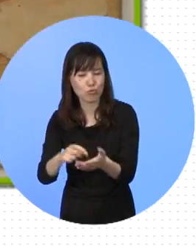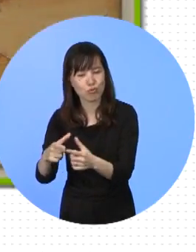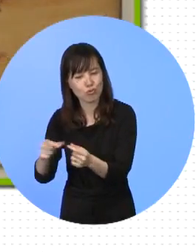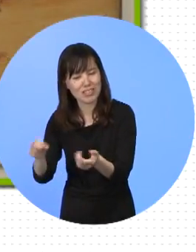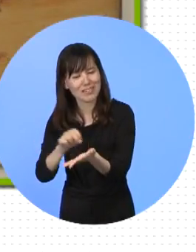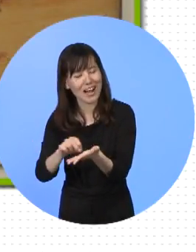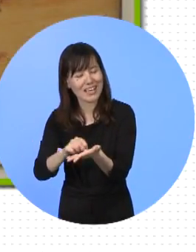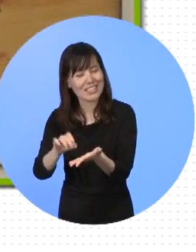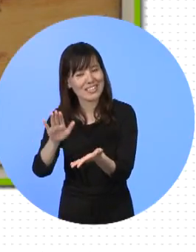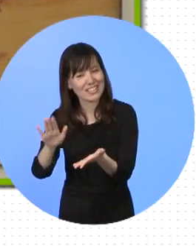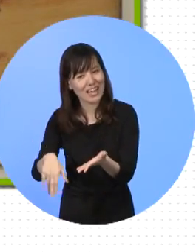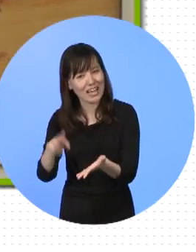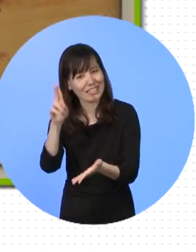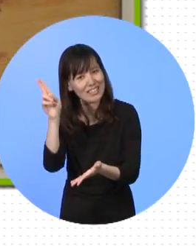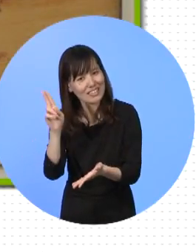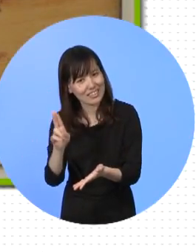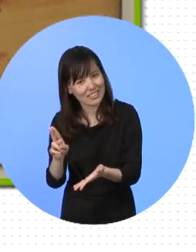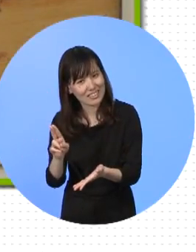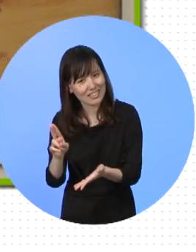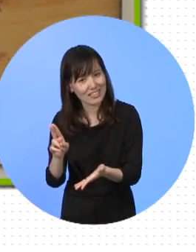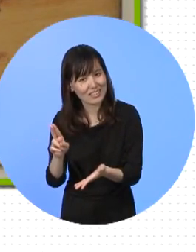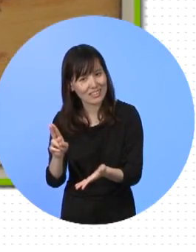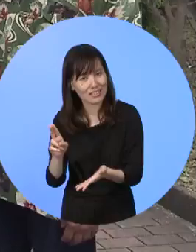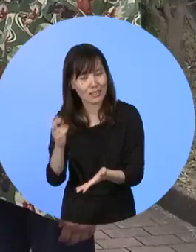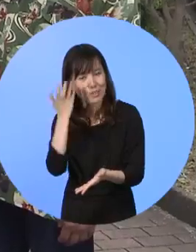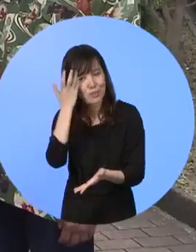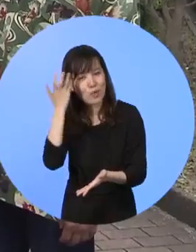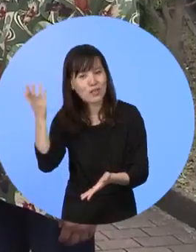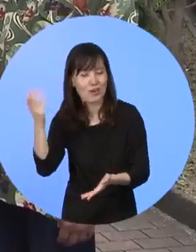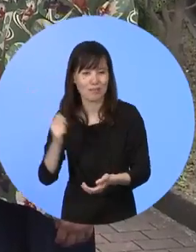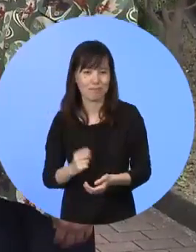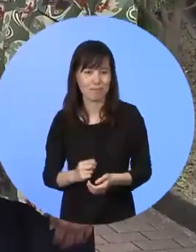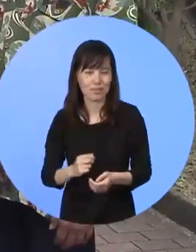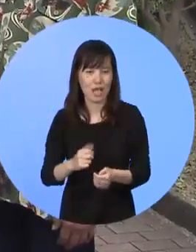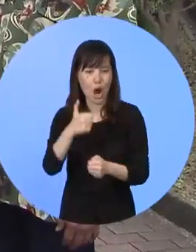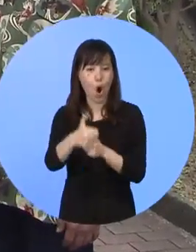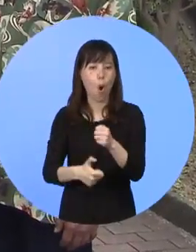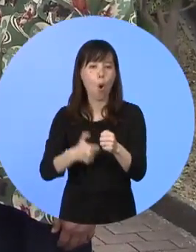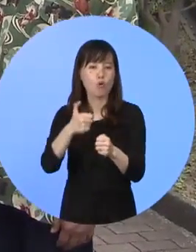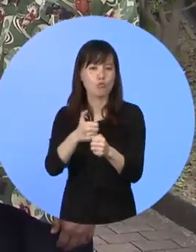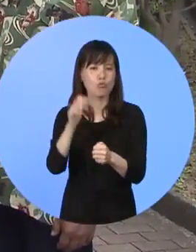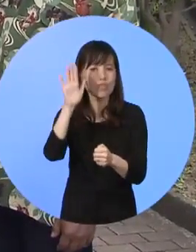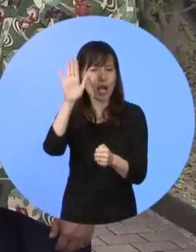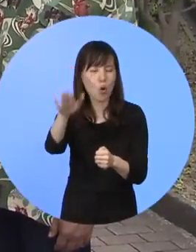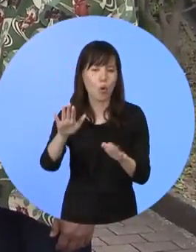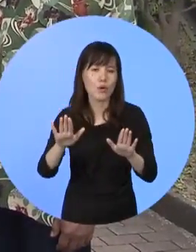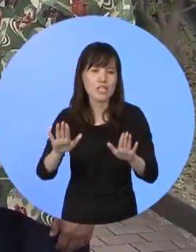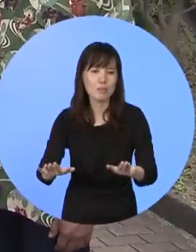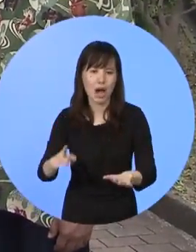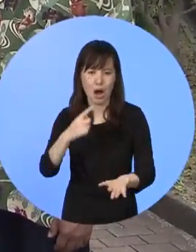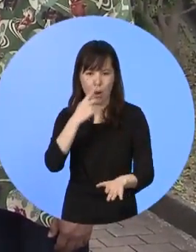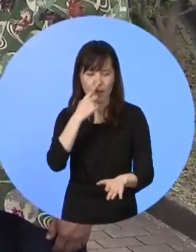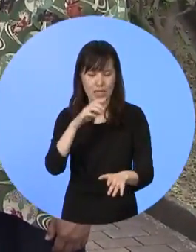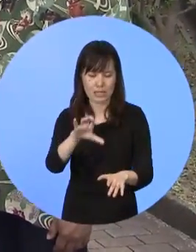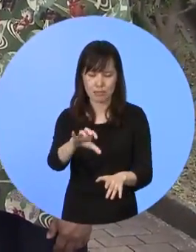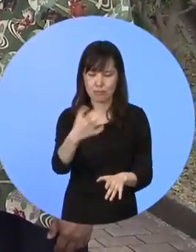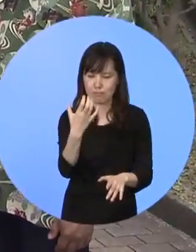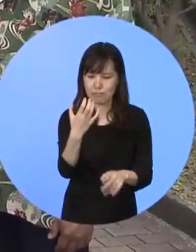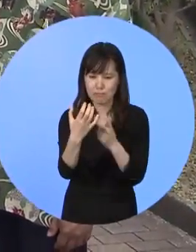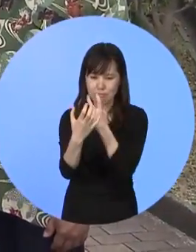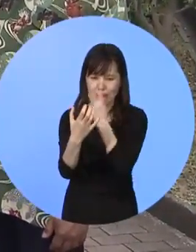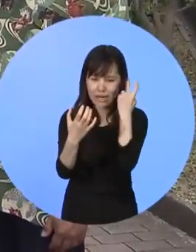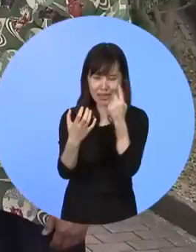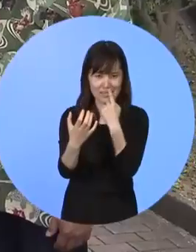の国名を書かせてもらったりとかしたんではなかろうかと。それを50年ぐらい近く経った後に私が引っぺがして初